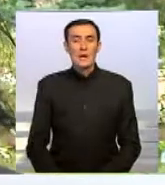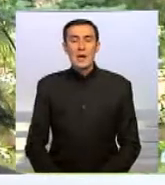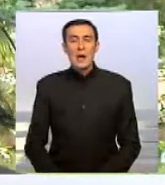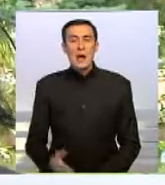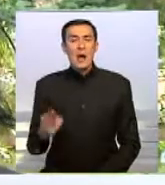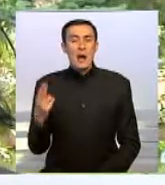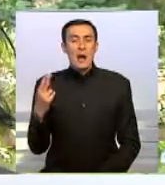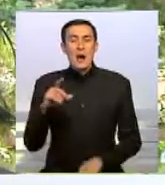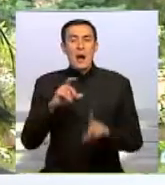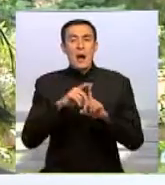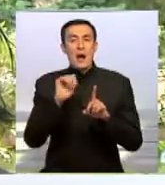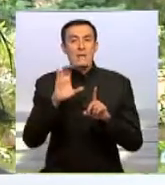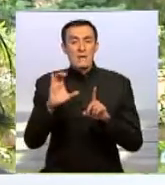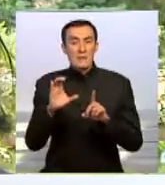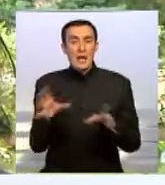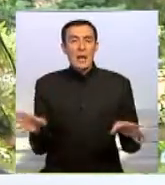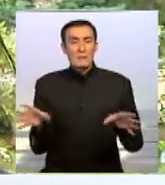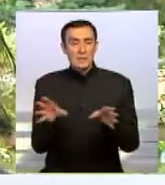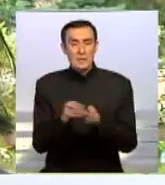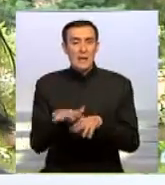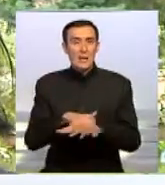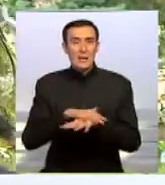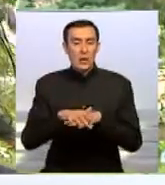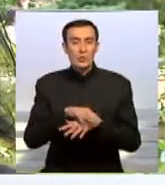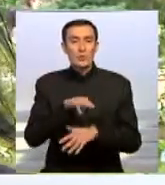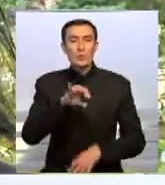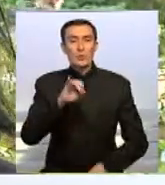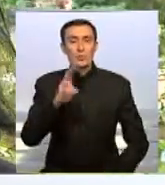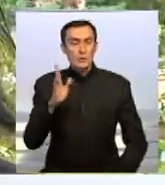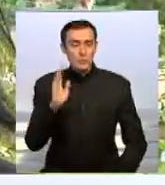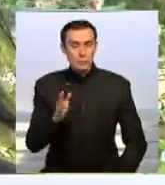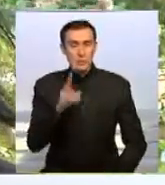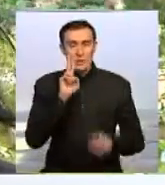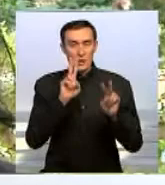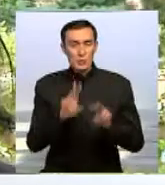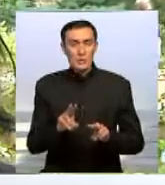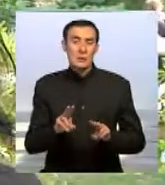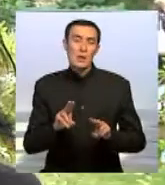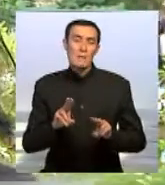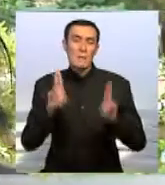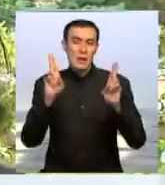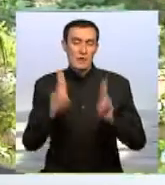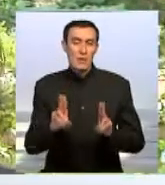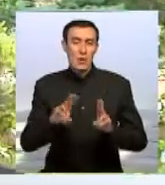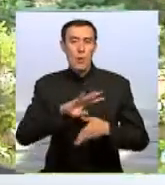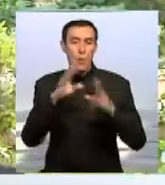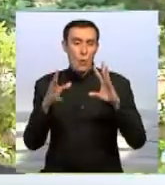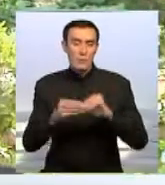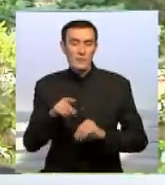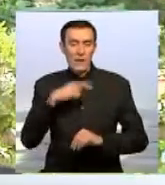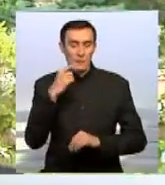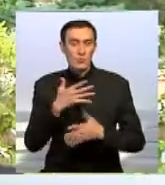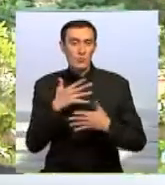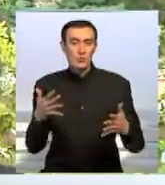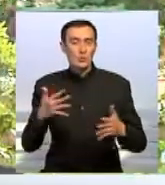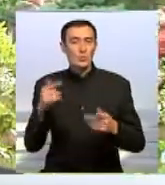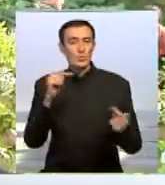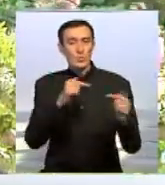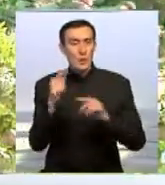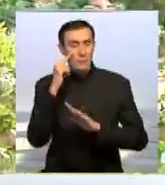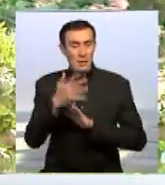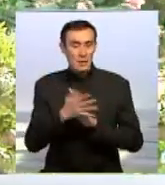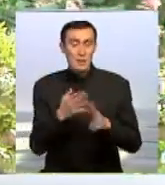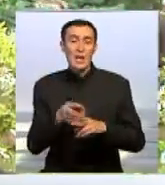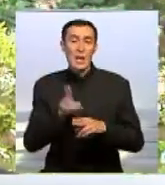Алфавит объединяет тюркские народы. Если тюркские народы будут соблюдать правила общетюркского алфавита, то мы можем лучше понимать друг друга.